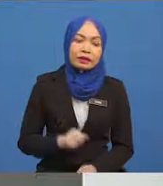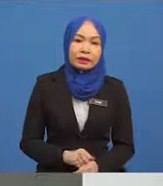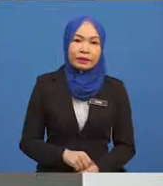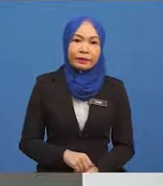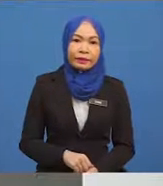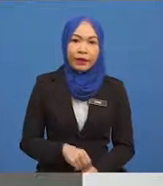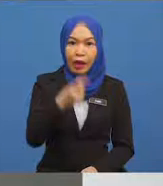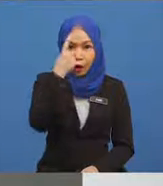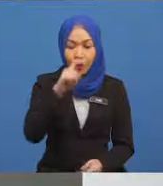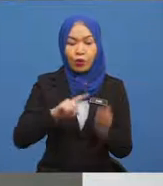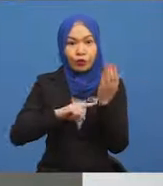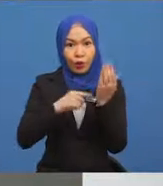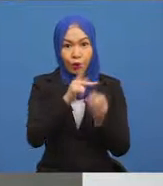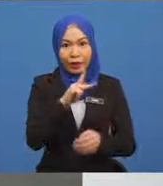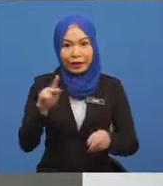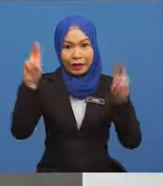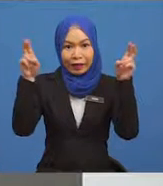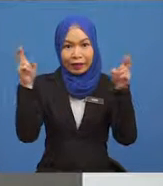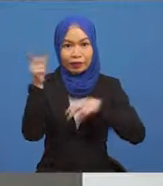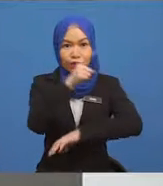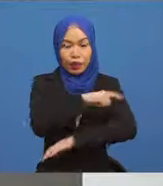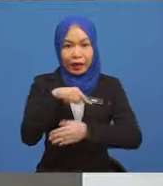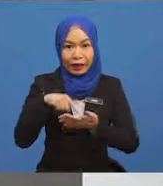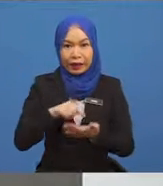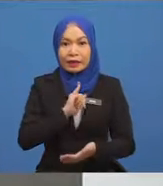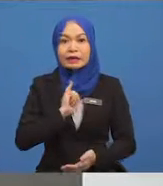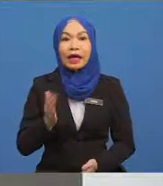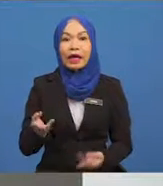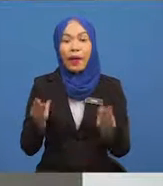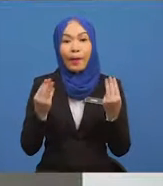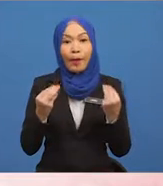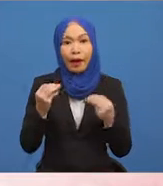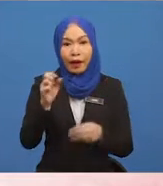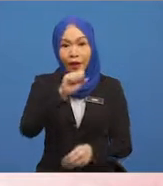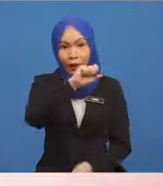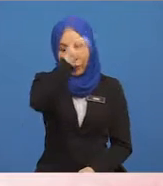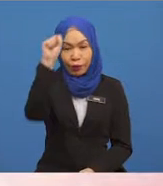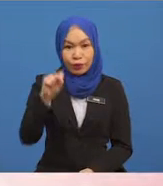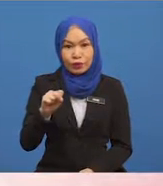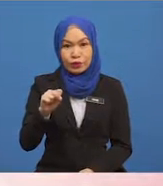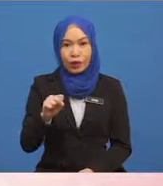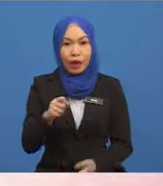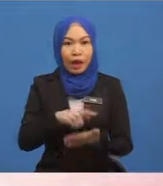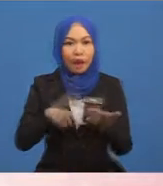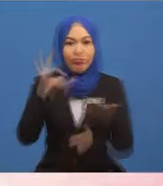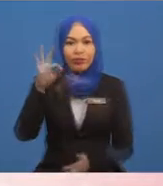permulaan, cikgu ingin bertanya, apakah yang dimaksudkan dengan